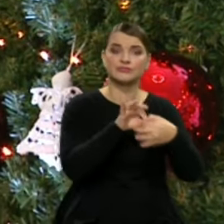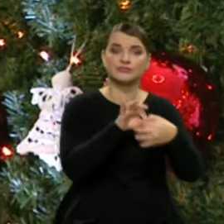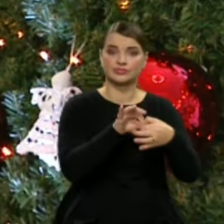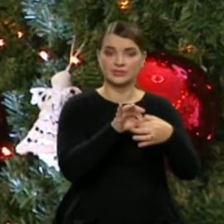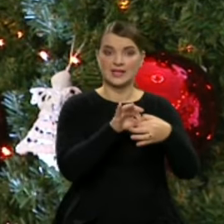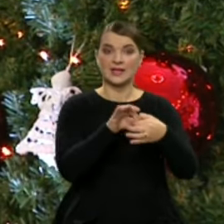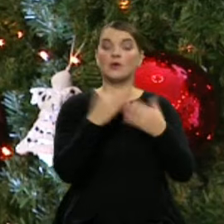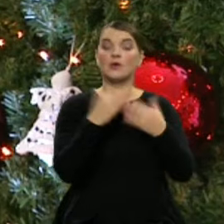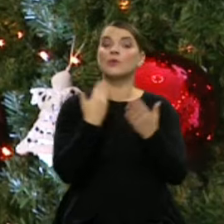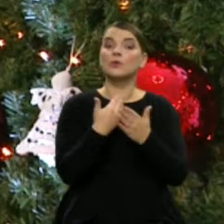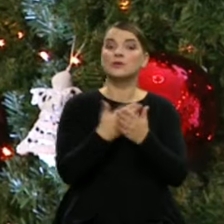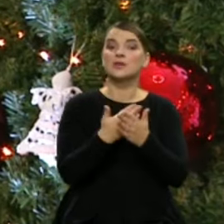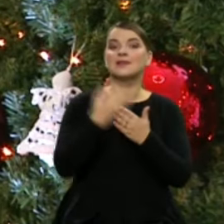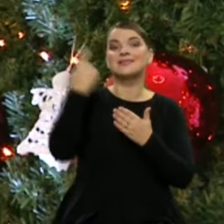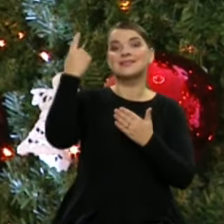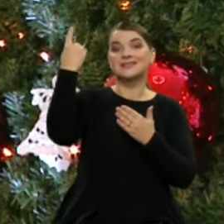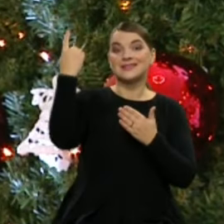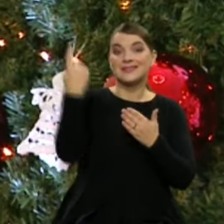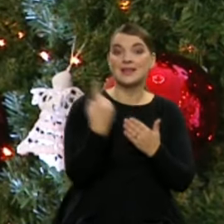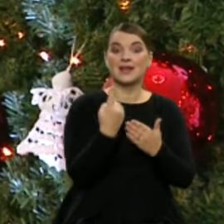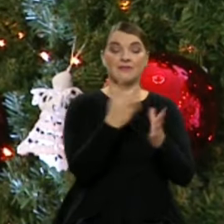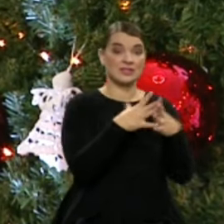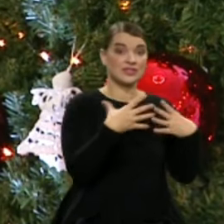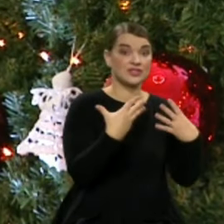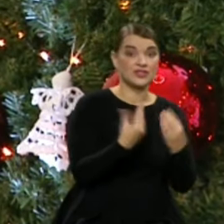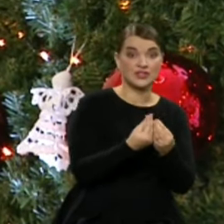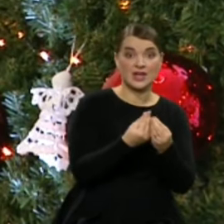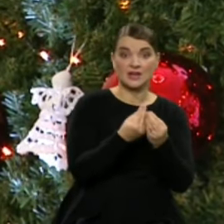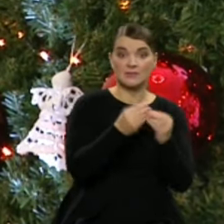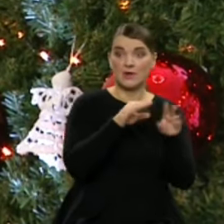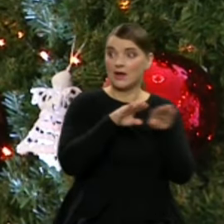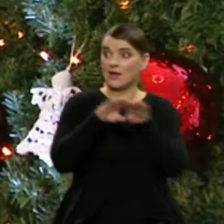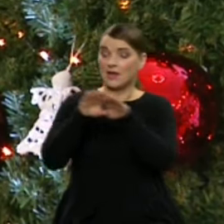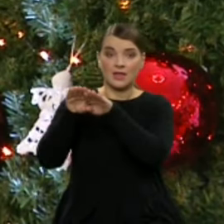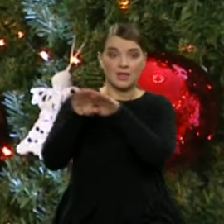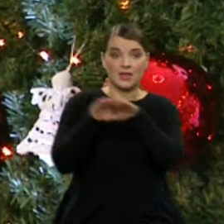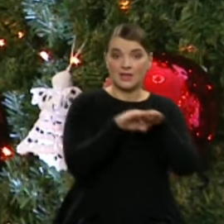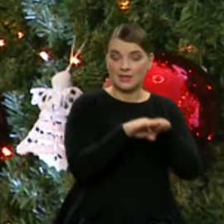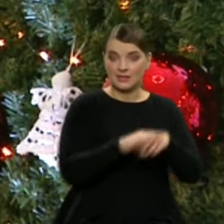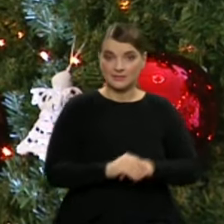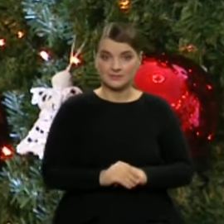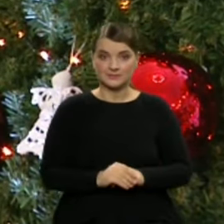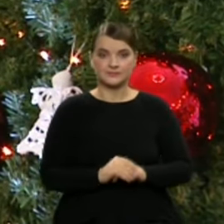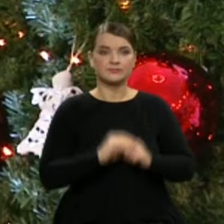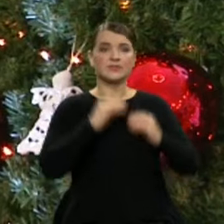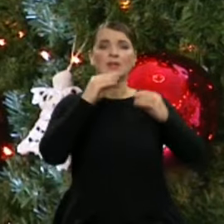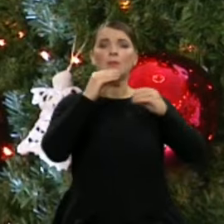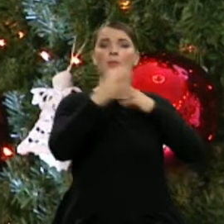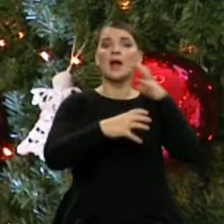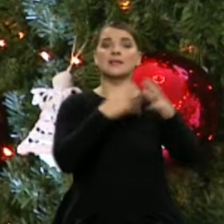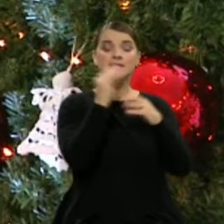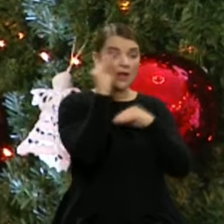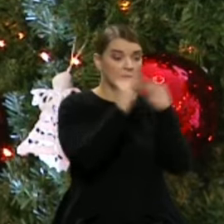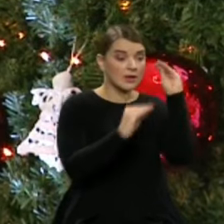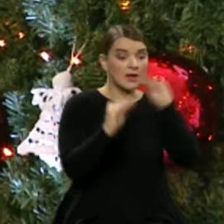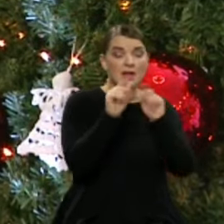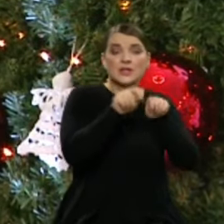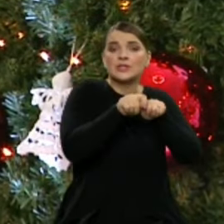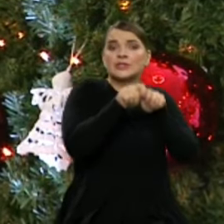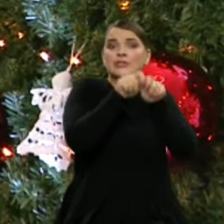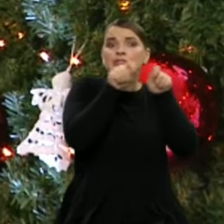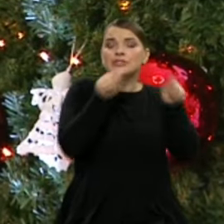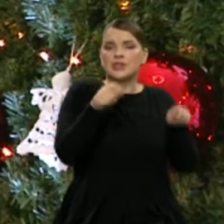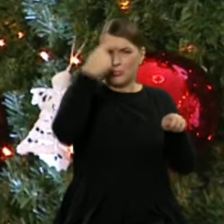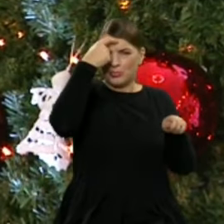šeima yra Dievo atvaizdas. Nuo pat vis mūsų visato sukūrimo pradžios, piktasis nurtulingai siekia